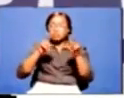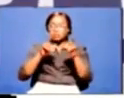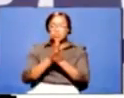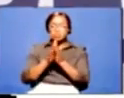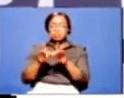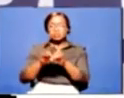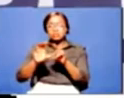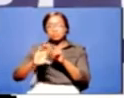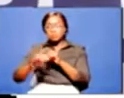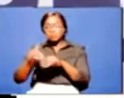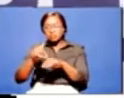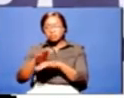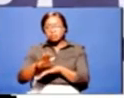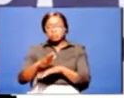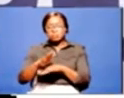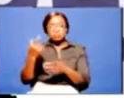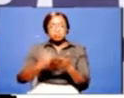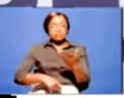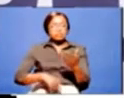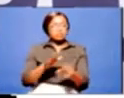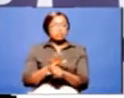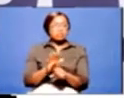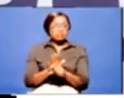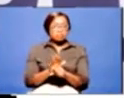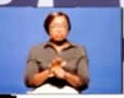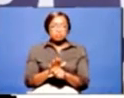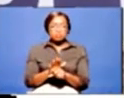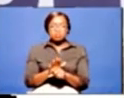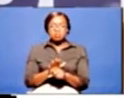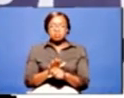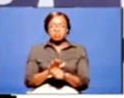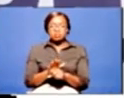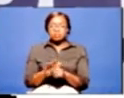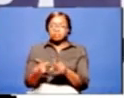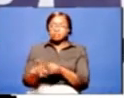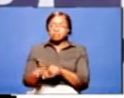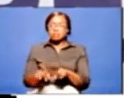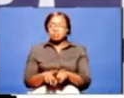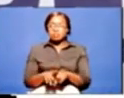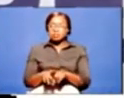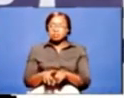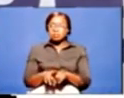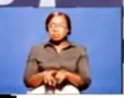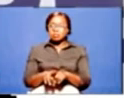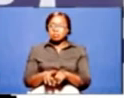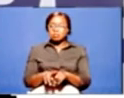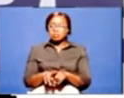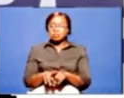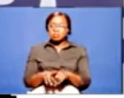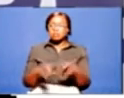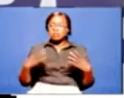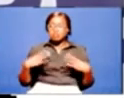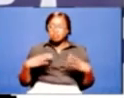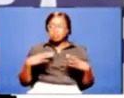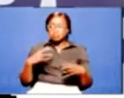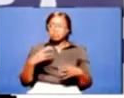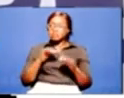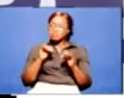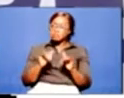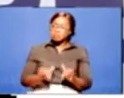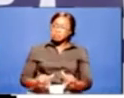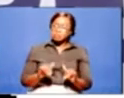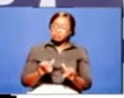tulipoteza revenue kubwa sana, na hasa pia wale wananchi ambaye wanaishi karibu na